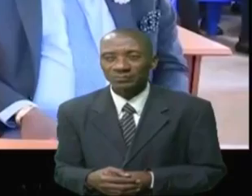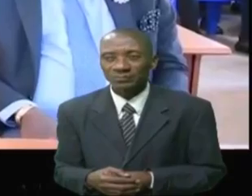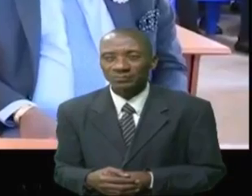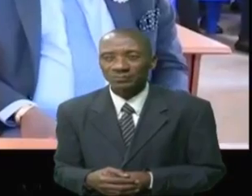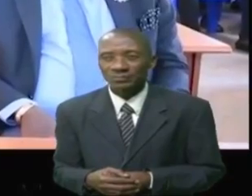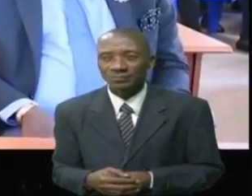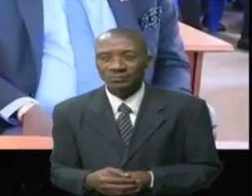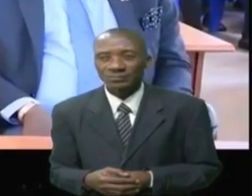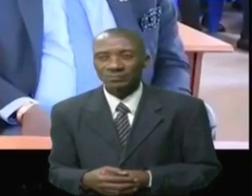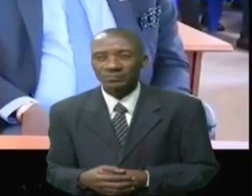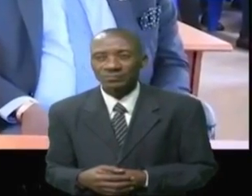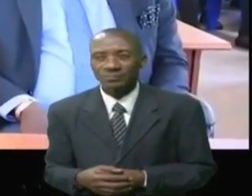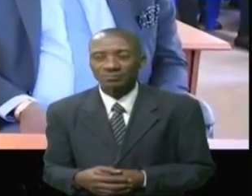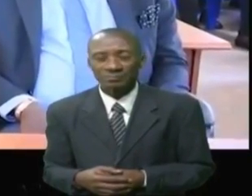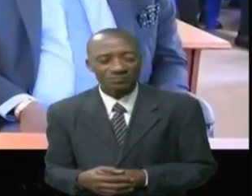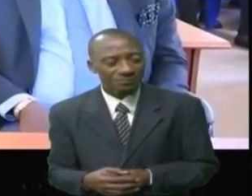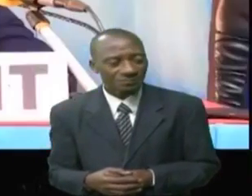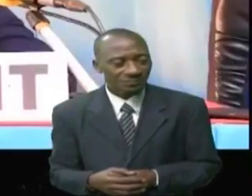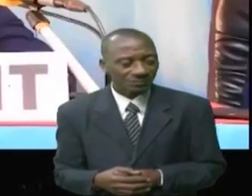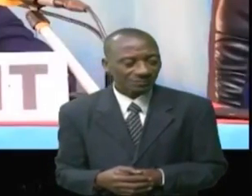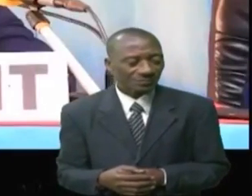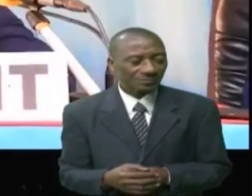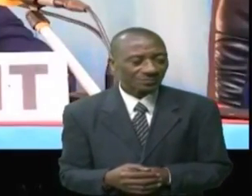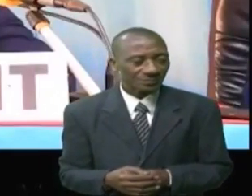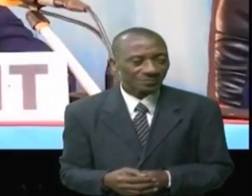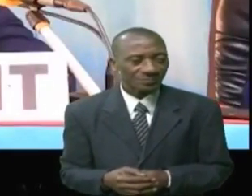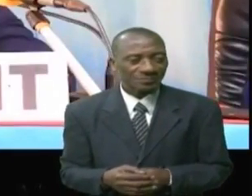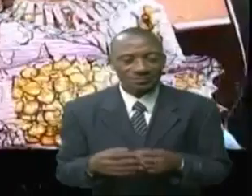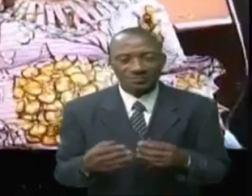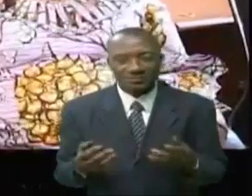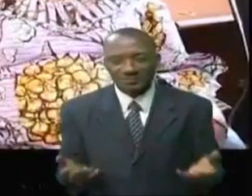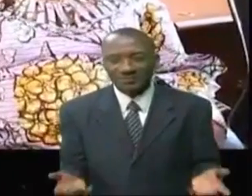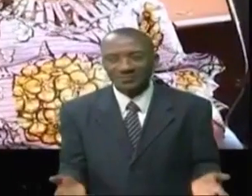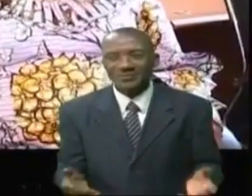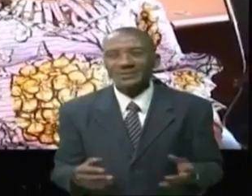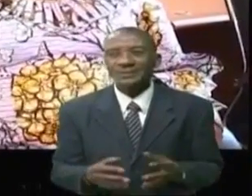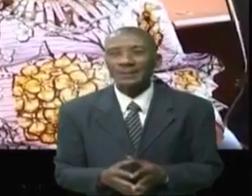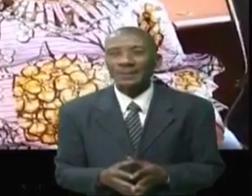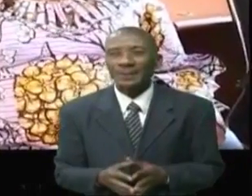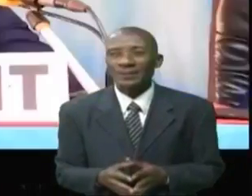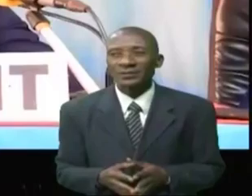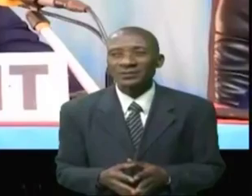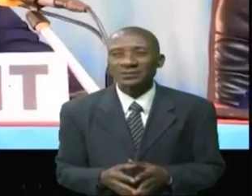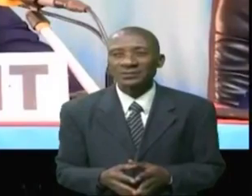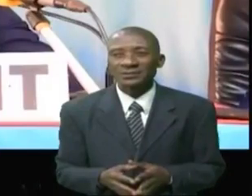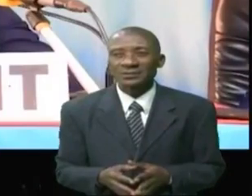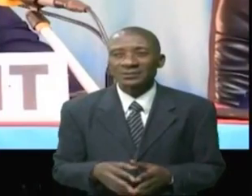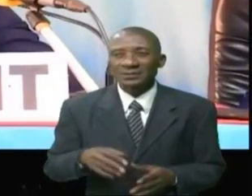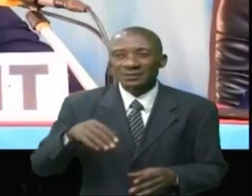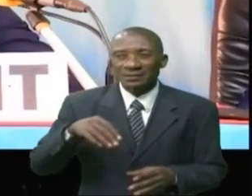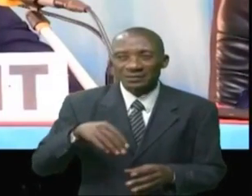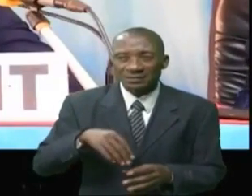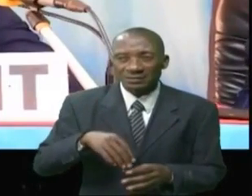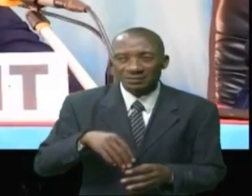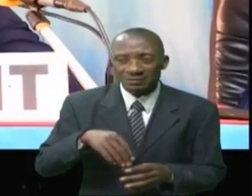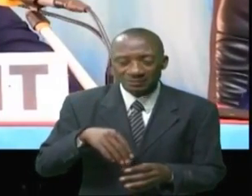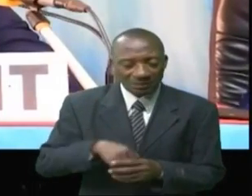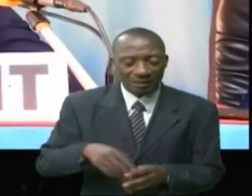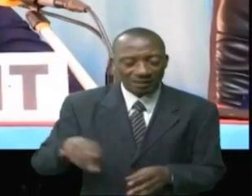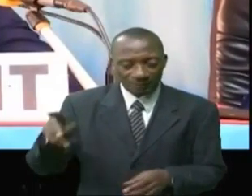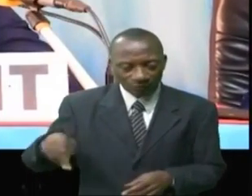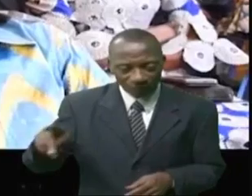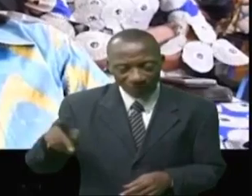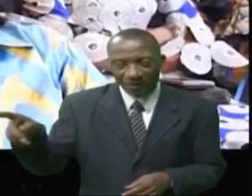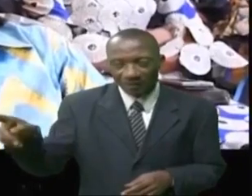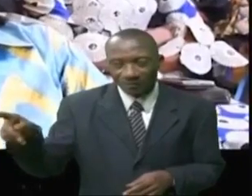Dans ce speech, le speaker ad interim et vice-président de l'organe délibérant du Haut-Touélé, honorable Jean-Faustin Tassile Akouman,